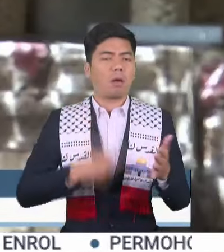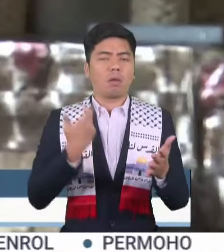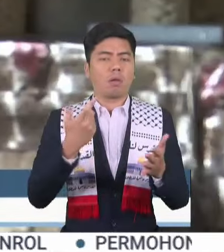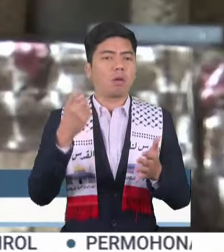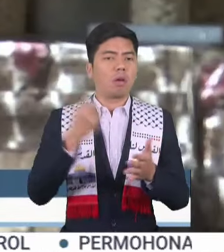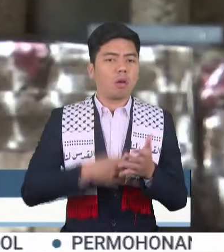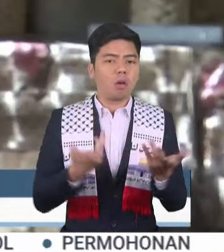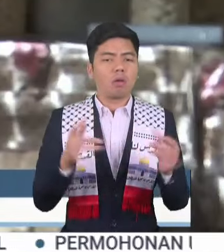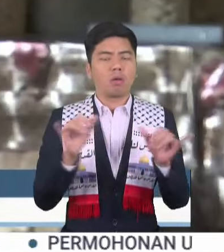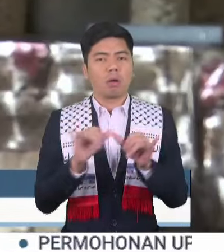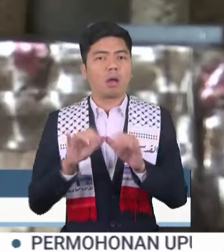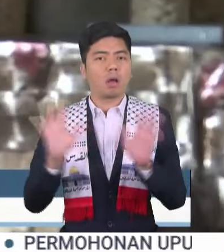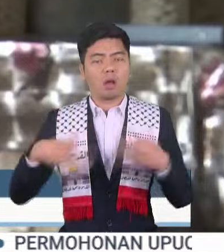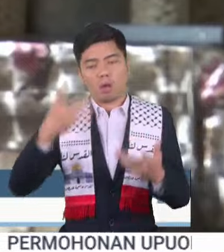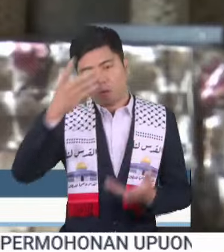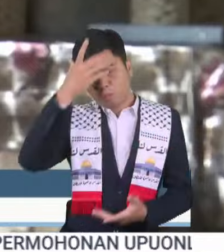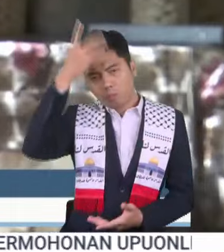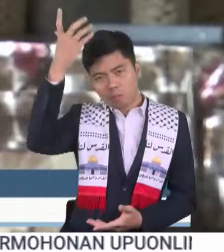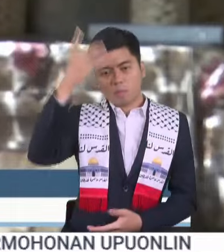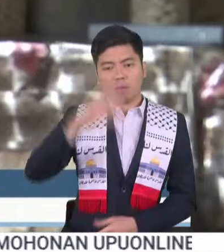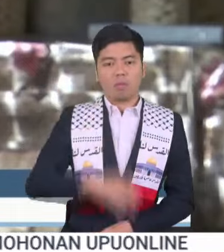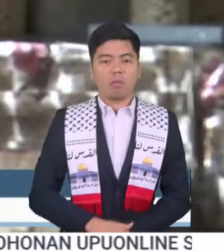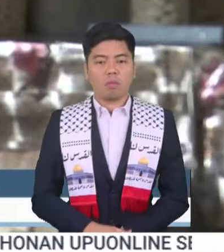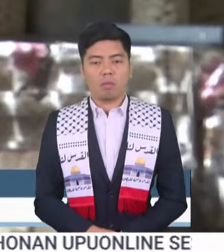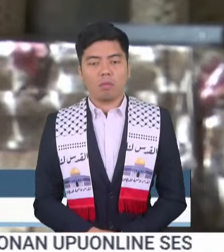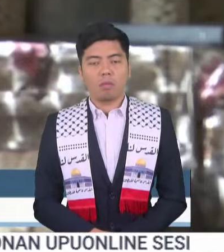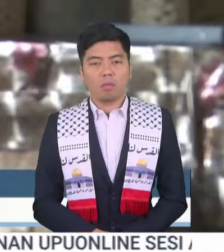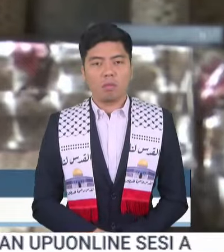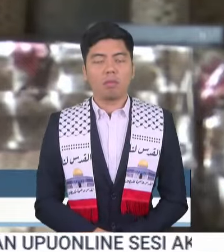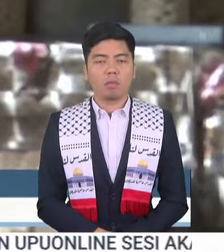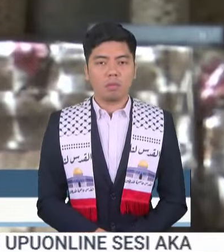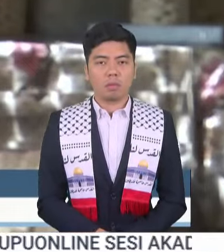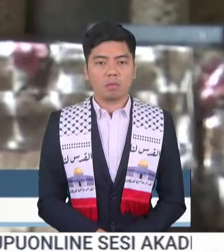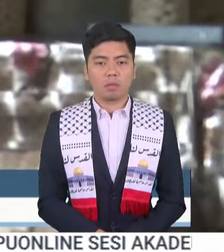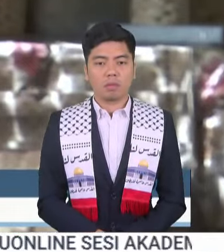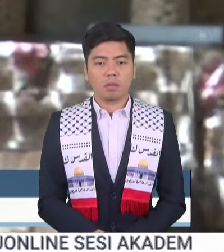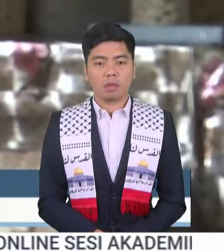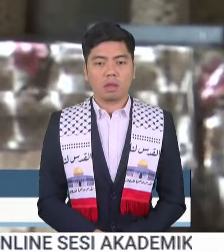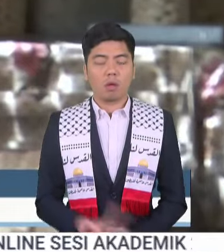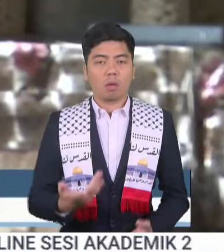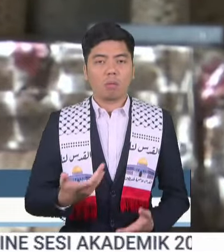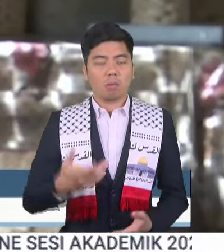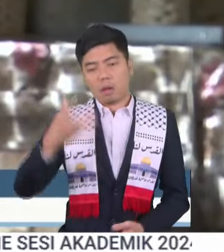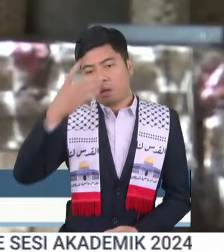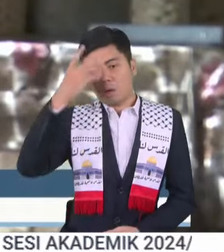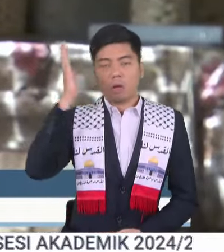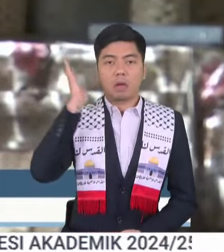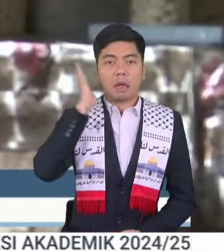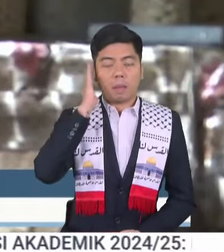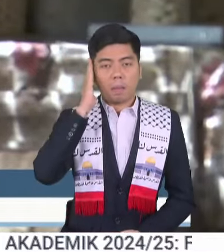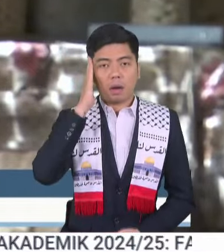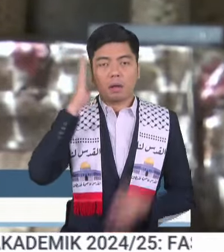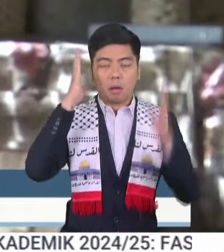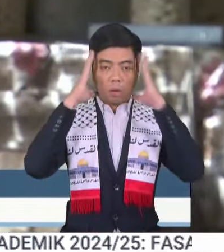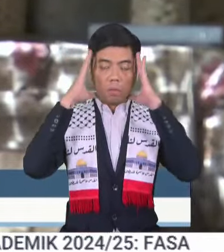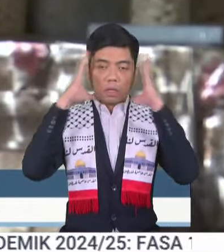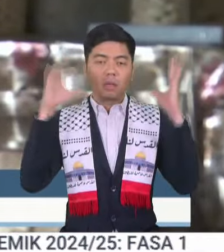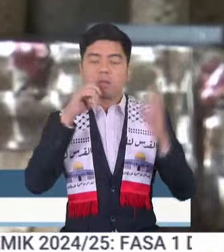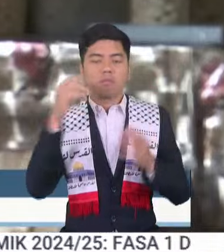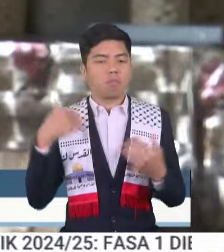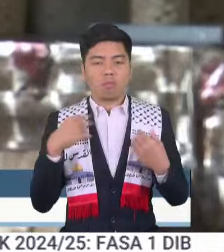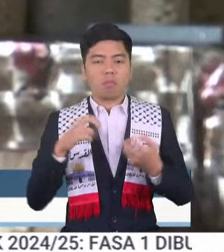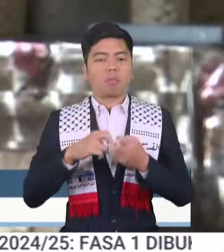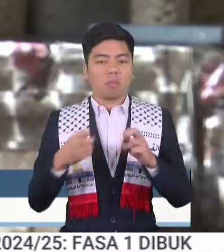kepala? Ciklah kos kepala besar. Cik ada masalah ya. Ya,